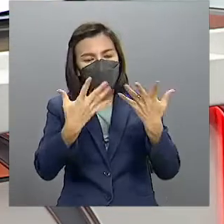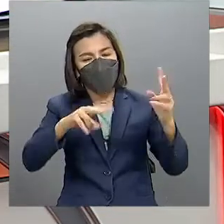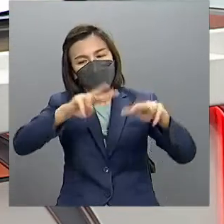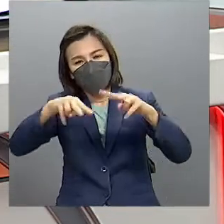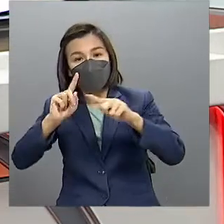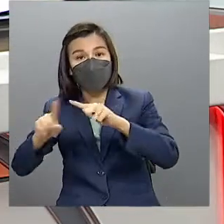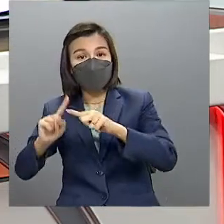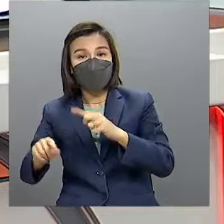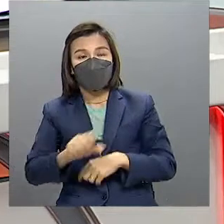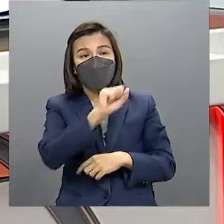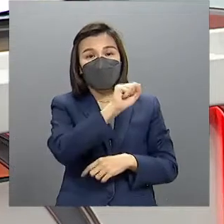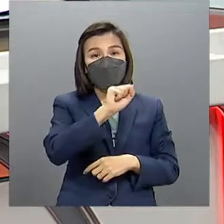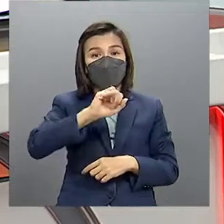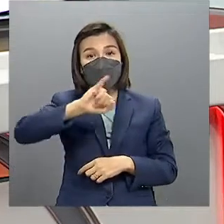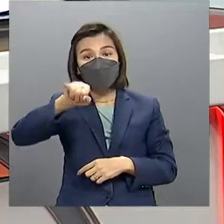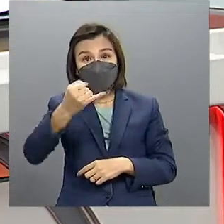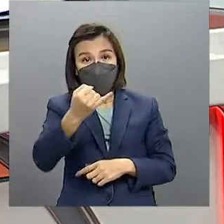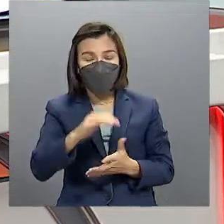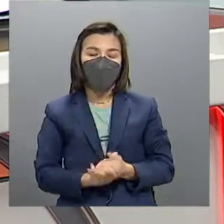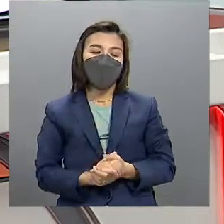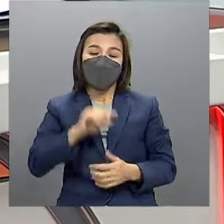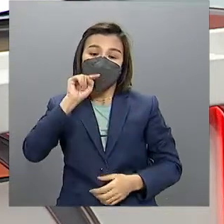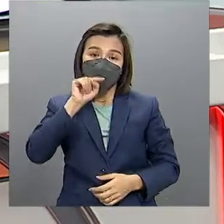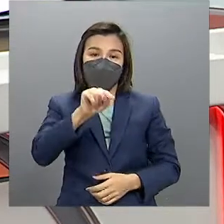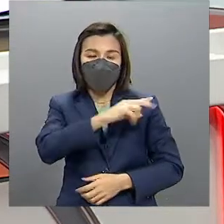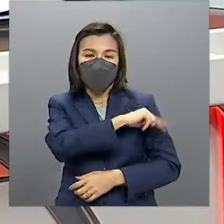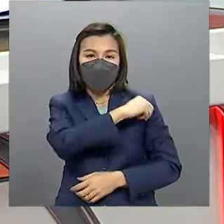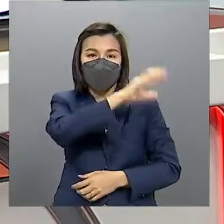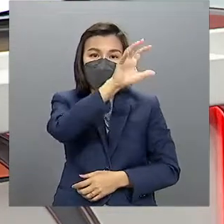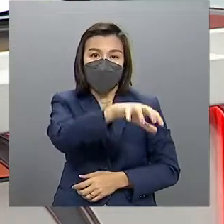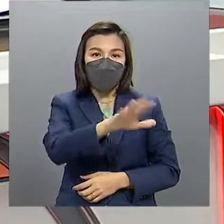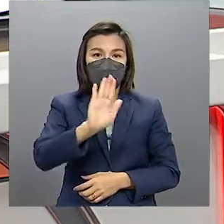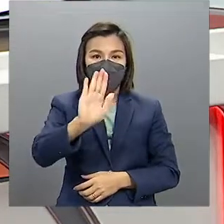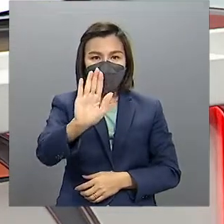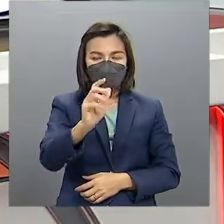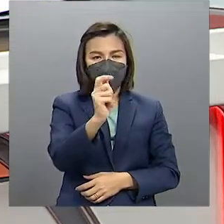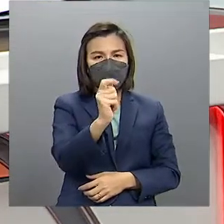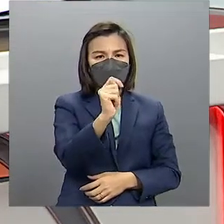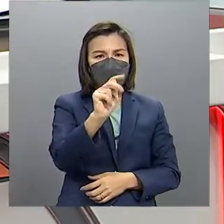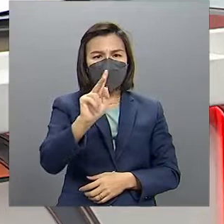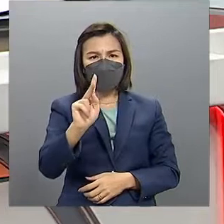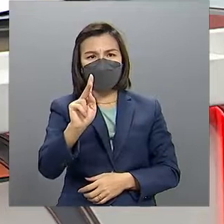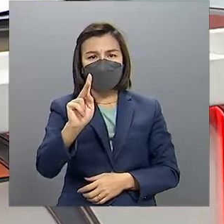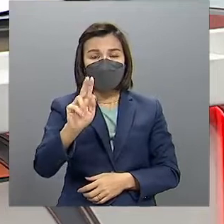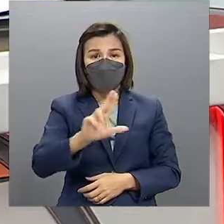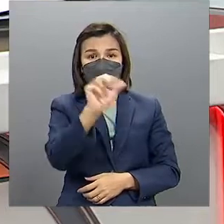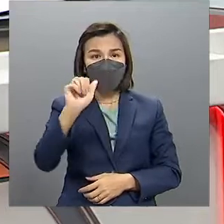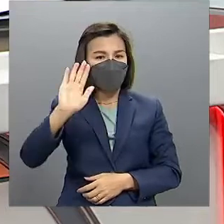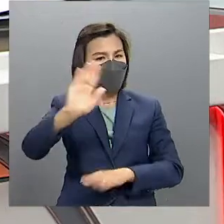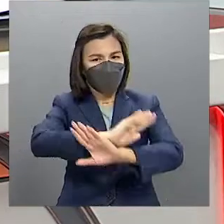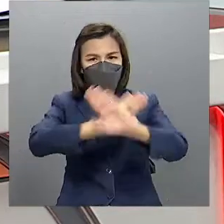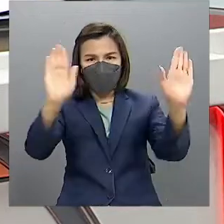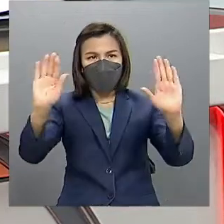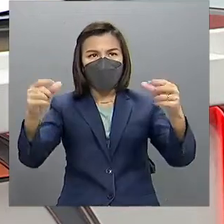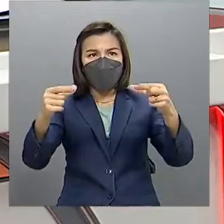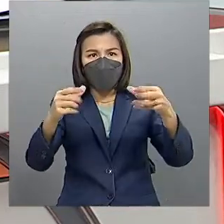ชต้องสั่งการให้โรงพยาบาลทุกแห่งในจังหวัดห้ามใช้ชุดตรวจ ATK ยี่ห้อเลอผูกับกลุ่มที่เป็นสัมผัสเสี่ยงสูง